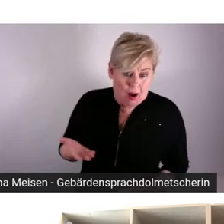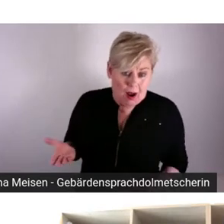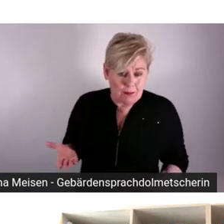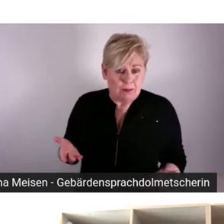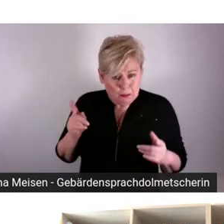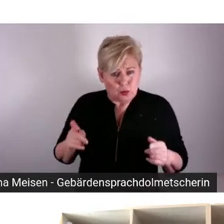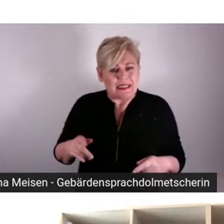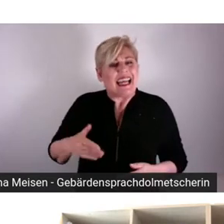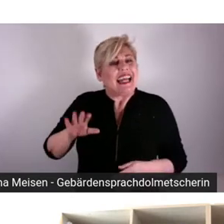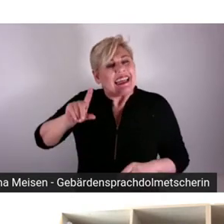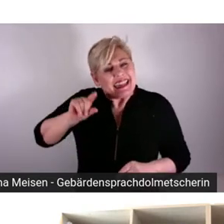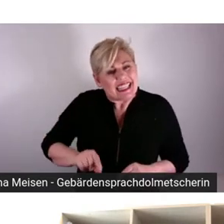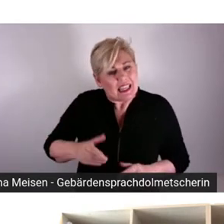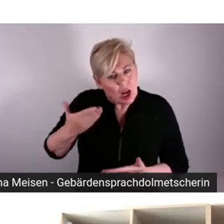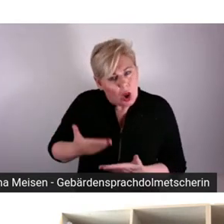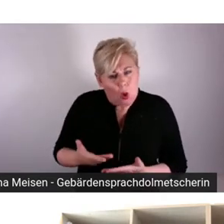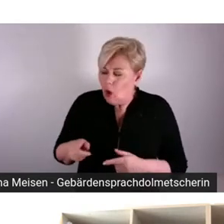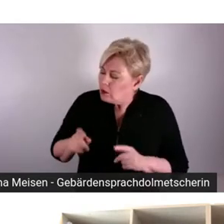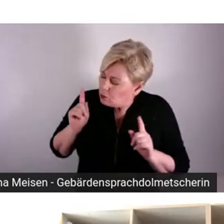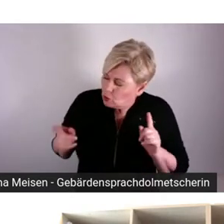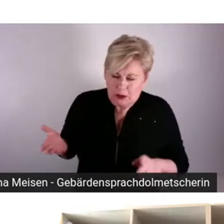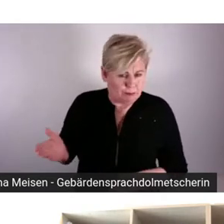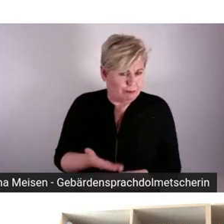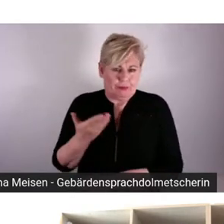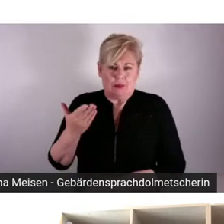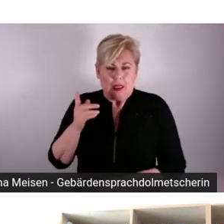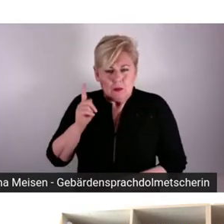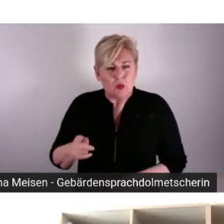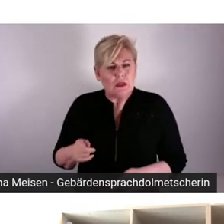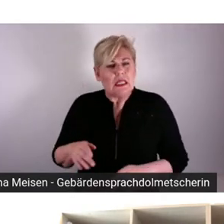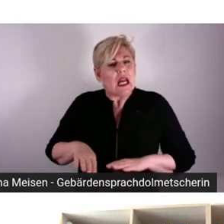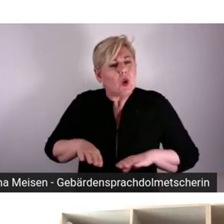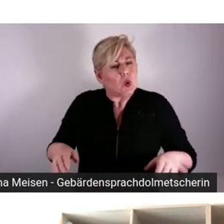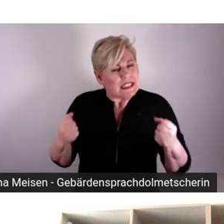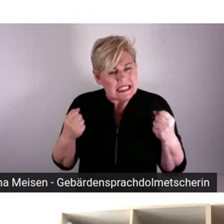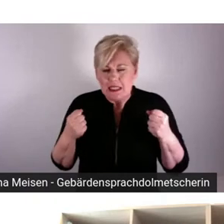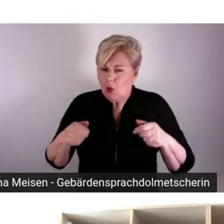bekämpfen. Wir brauchen eine andere Form von Grundsicherung.